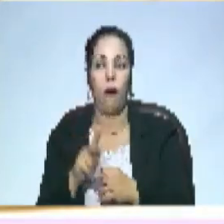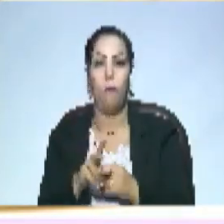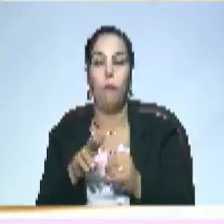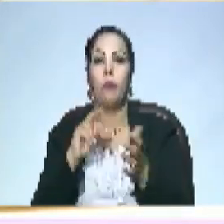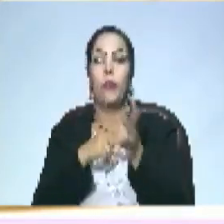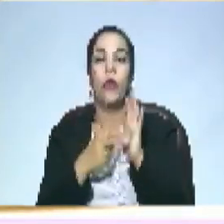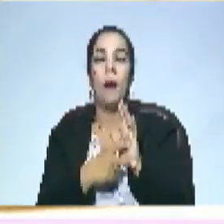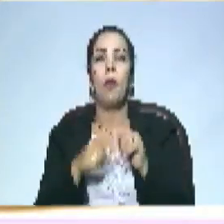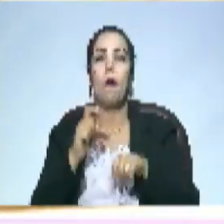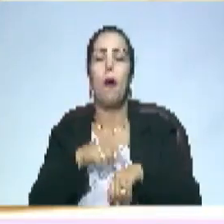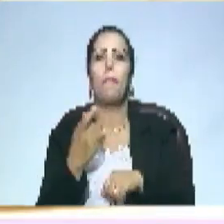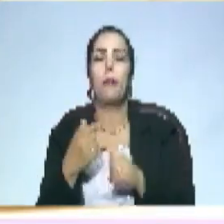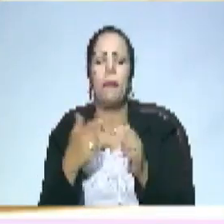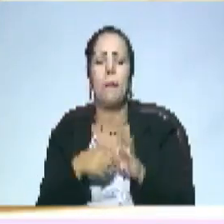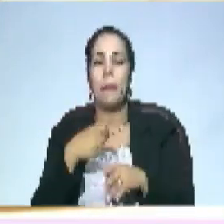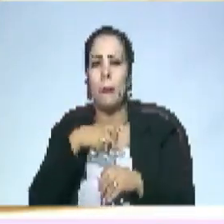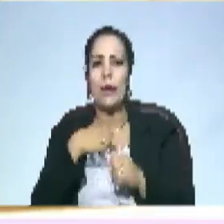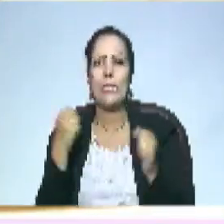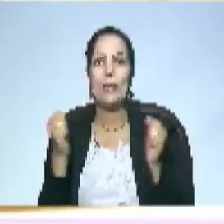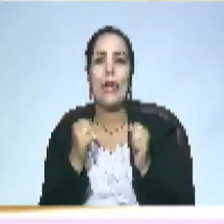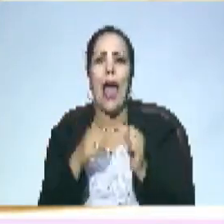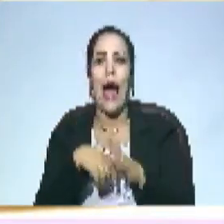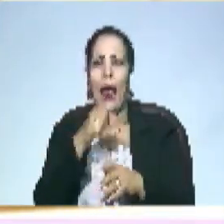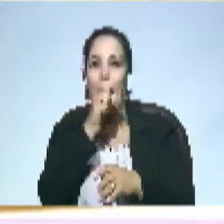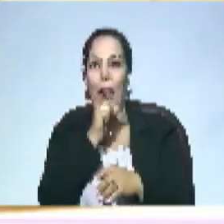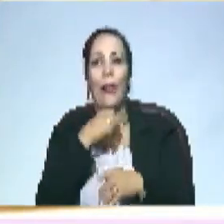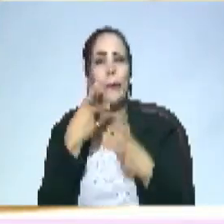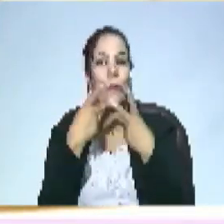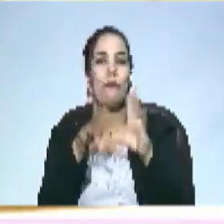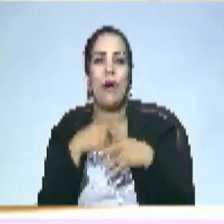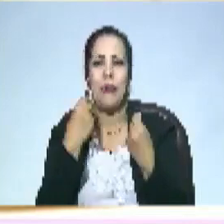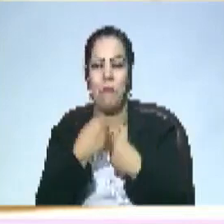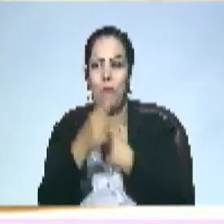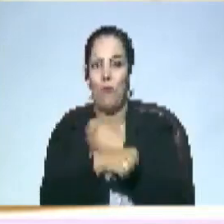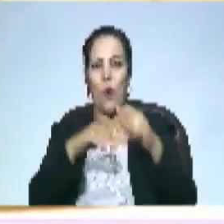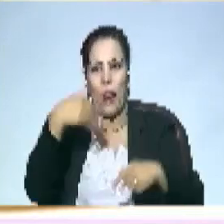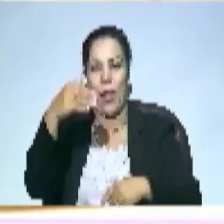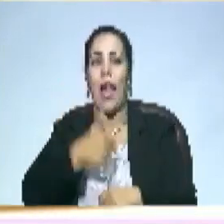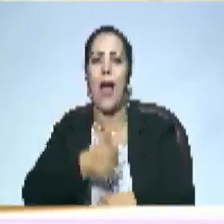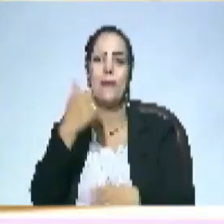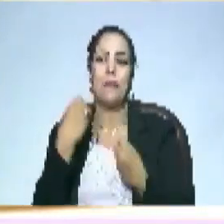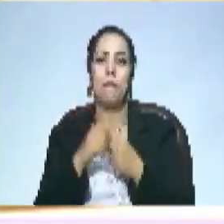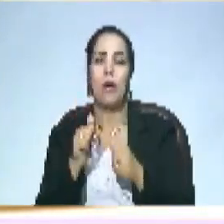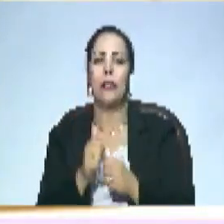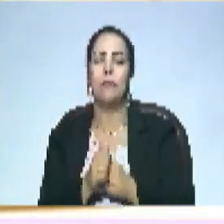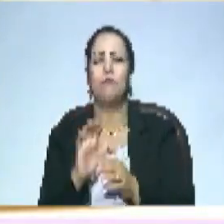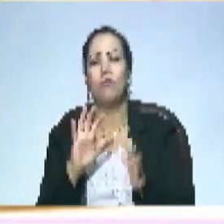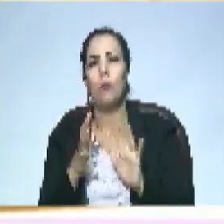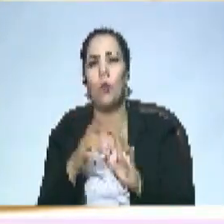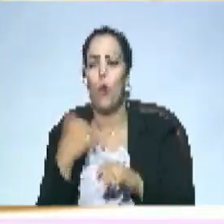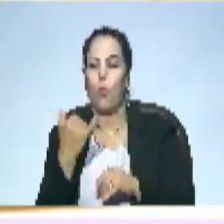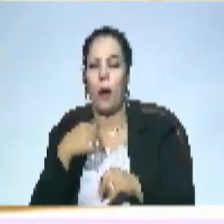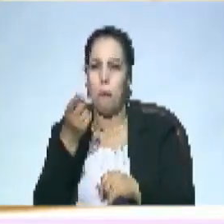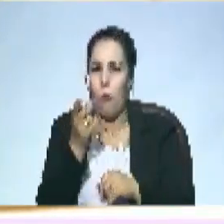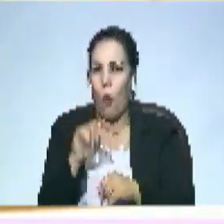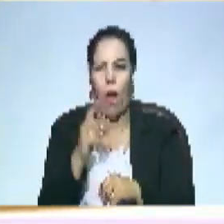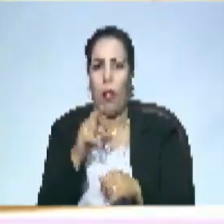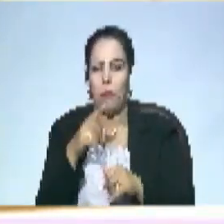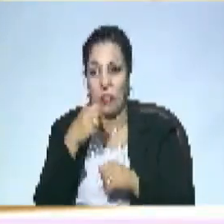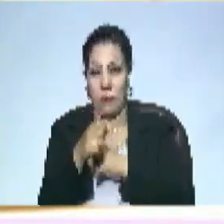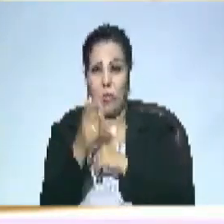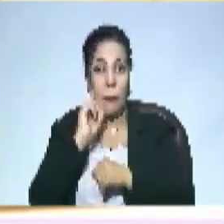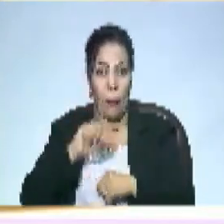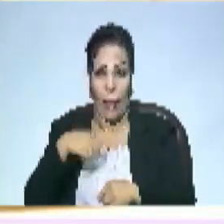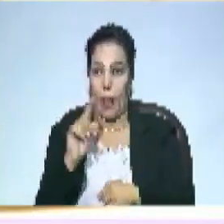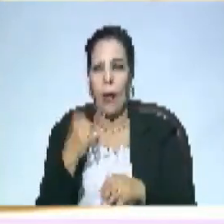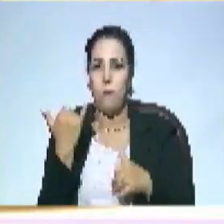نعمل حلقه ايس كريم، ممكن دي تبقى افضل يعني، دي تبقى افضل، ممكن نخليها قريب. حاضر، نعمل حلقه